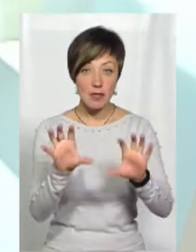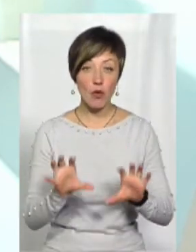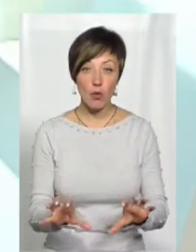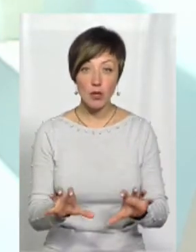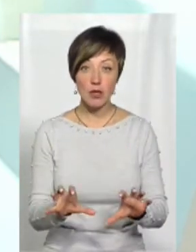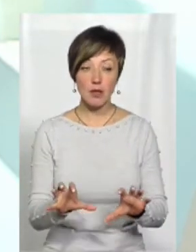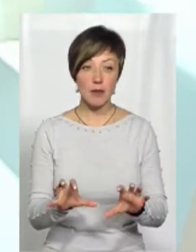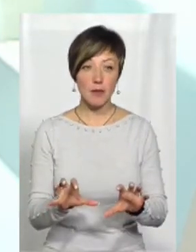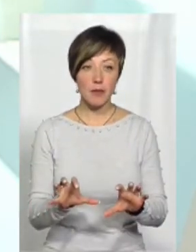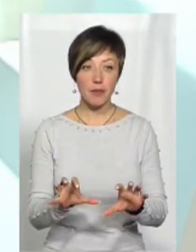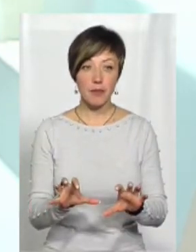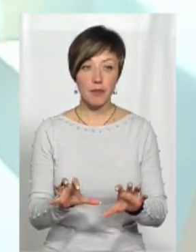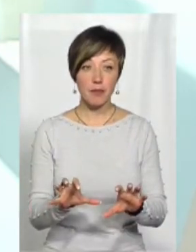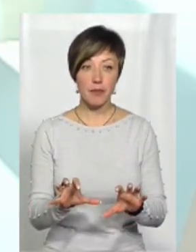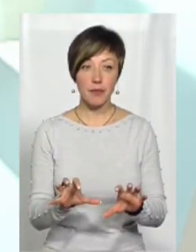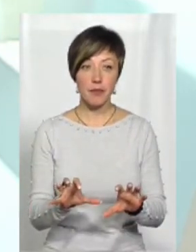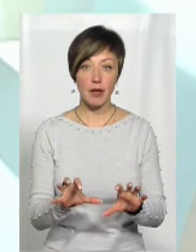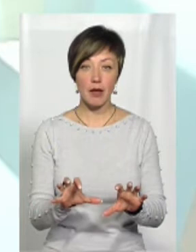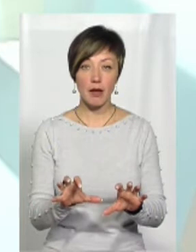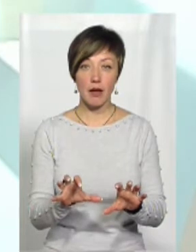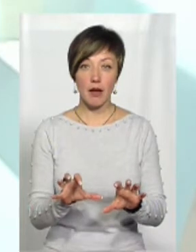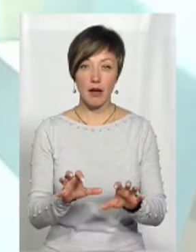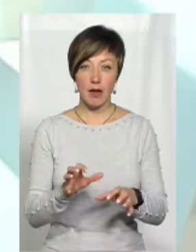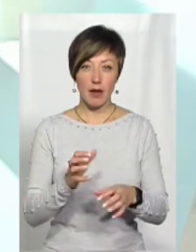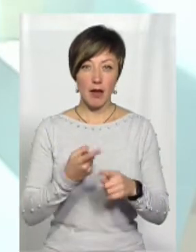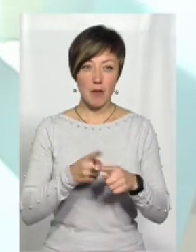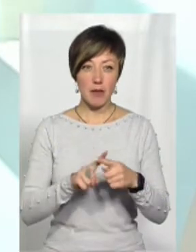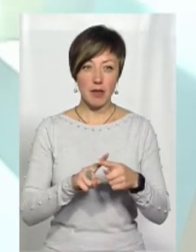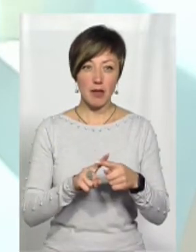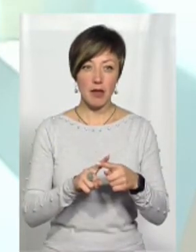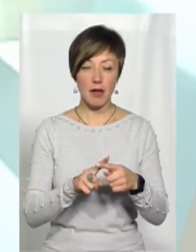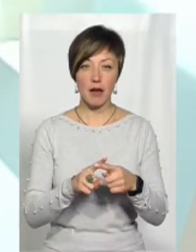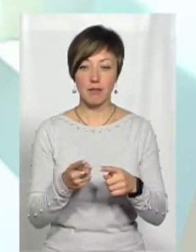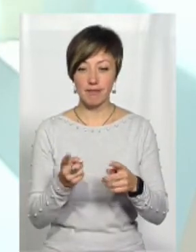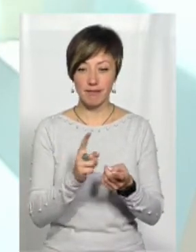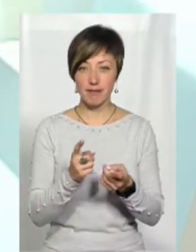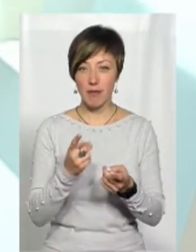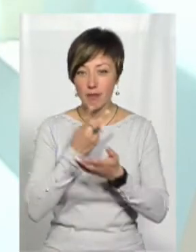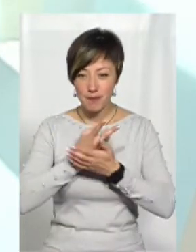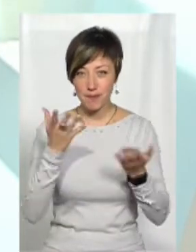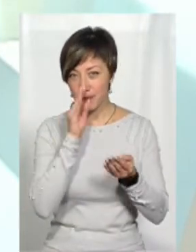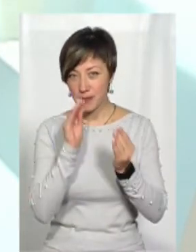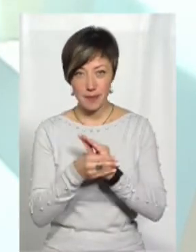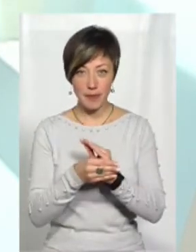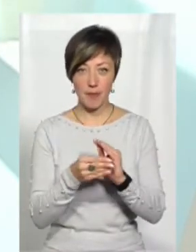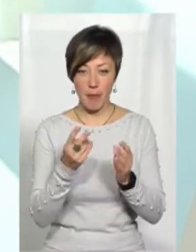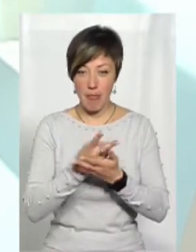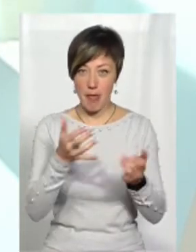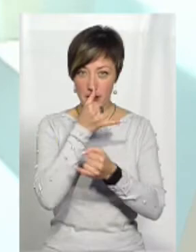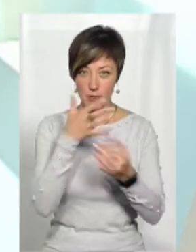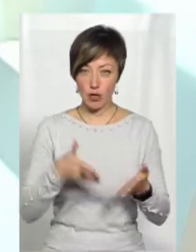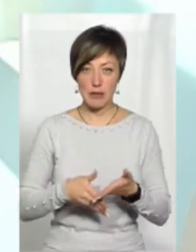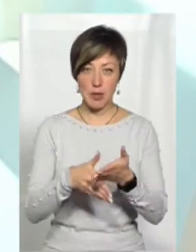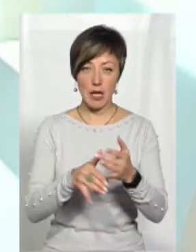межу закону підприємці, які вже зареєстровані, і не виводить тіньовиків із тіні, не виводить. Він